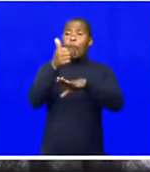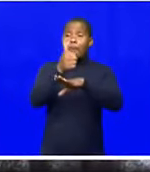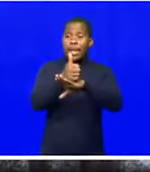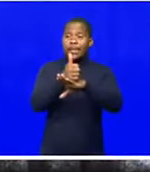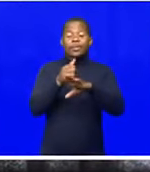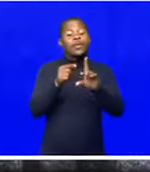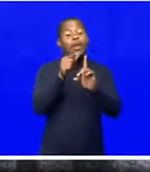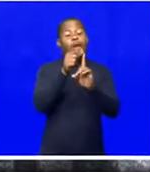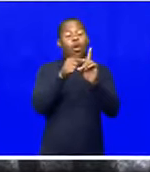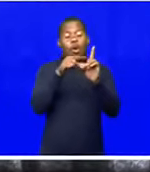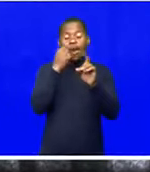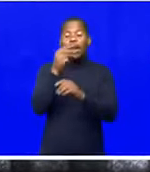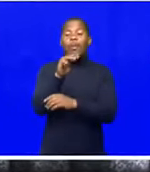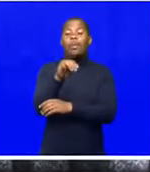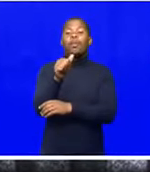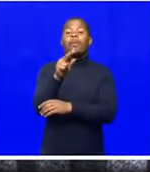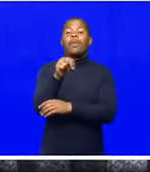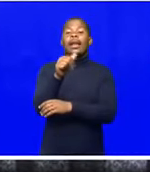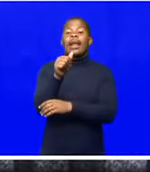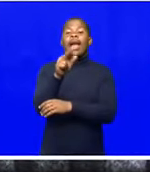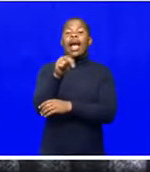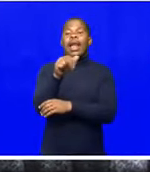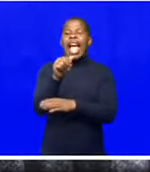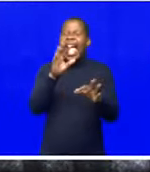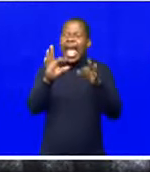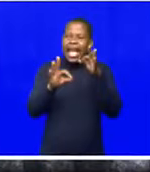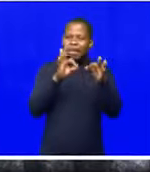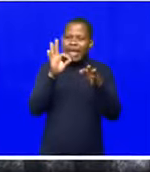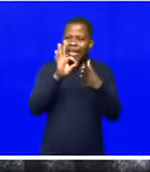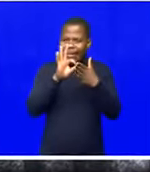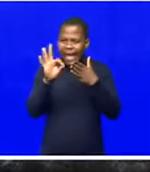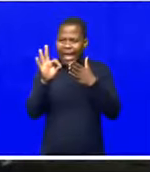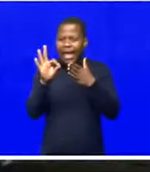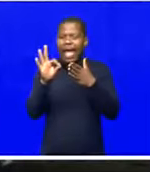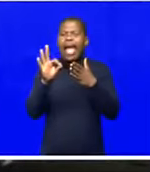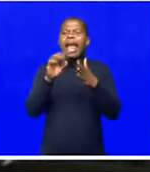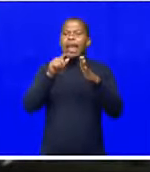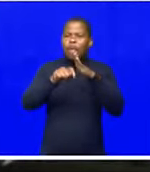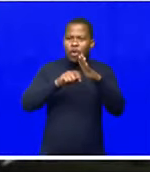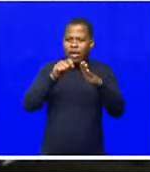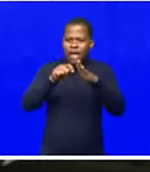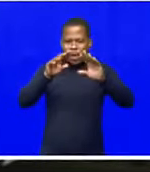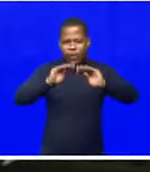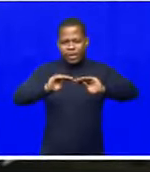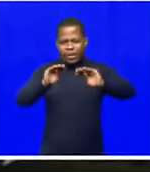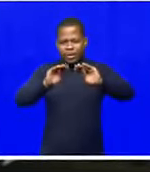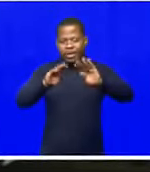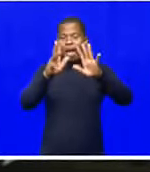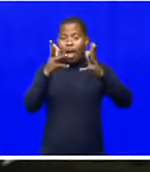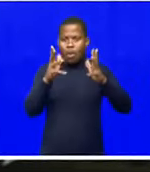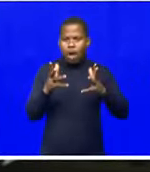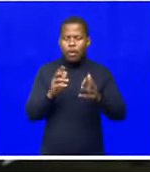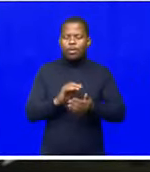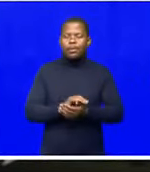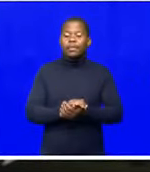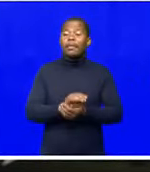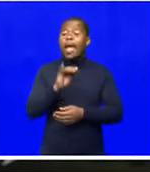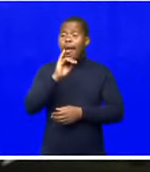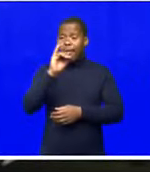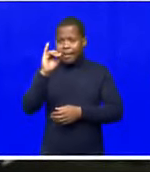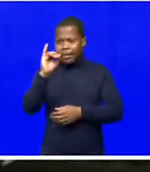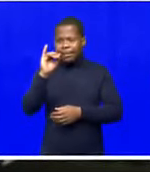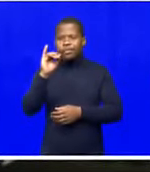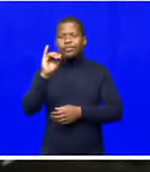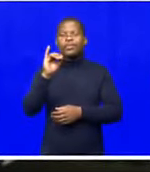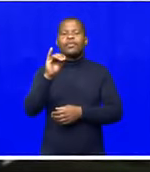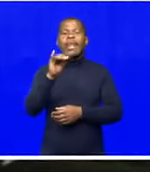National Institute uchaza kabanzi ngehlelo lokufundisa labalwendako. Sicela umuntu simnake ukuthi